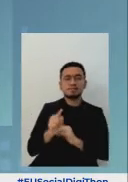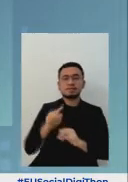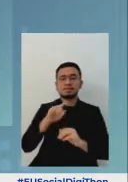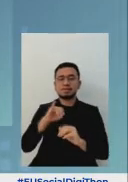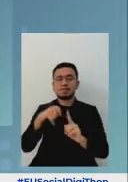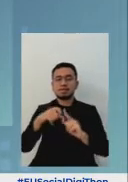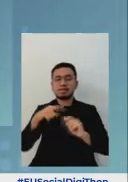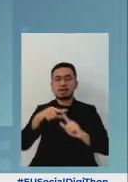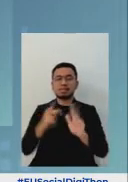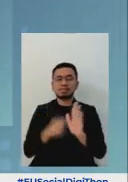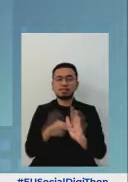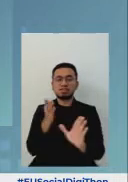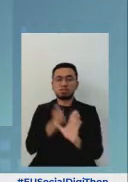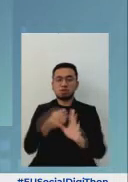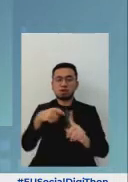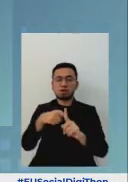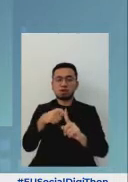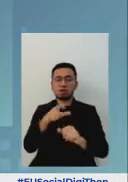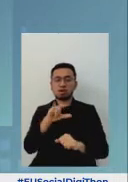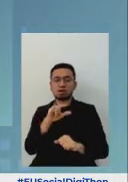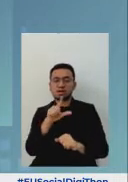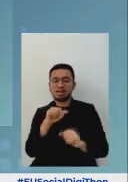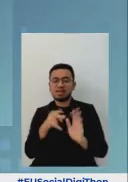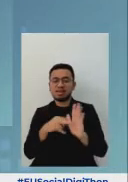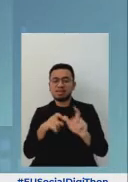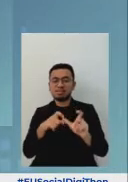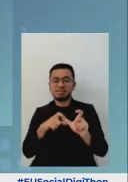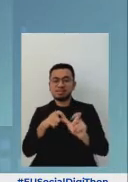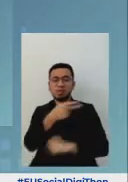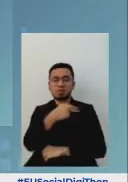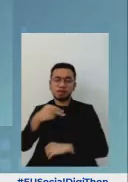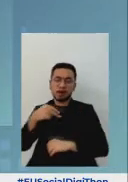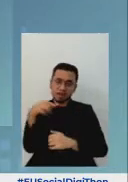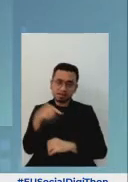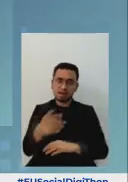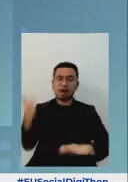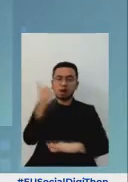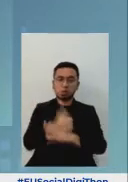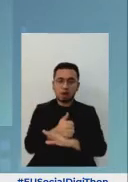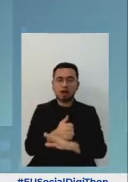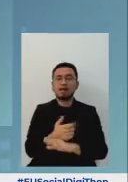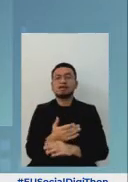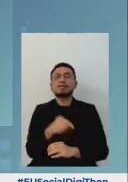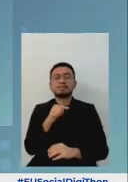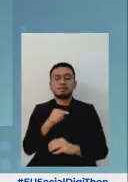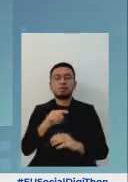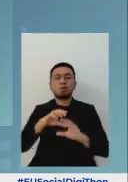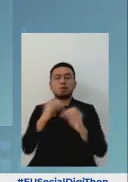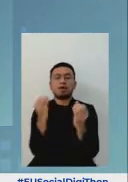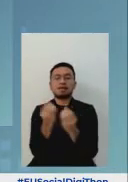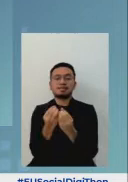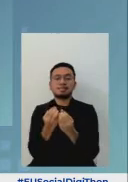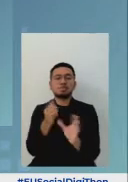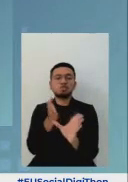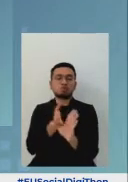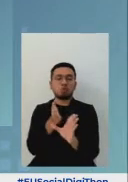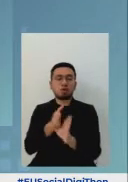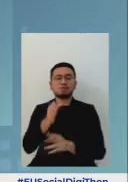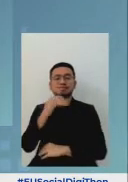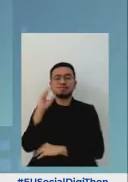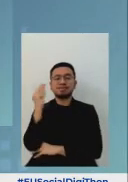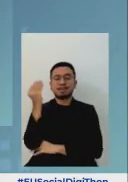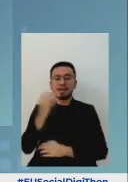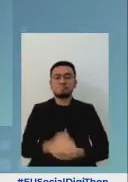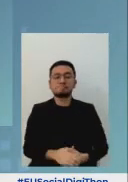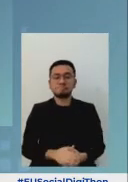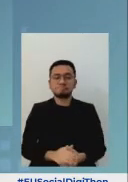sekaligus juga Ketua Ikatan Psikolog Klinis Wilayah Jakarta. Nah, sebelum kita mulai kegiatan ini, saya ingin menyambut Ibu Saiti